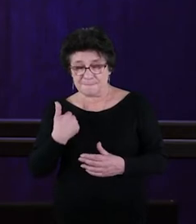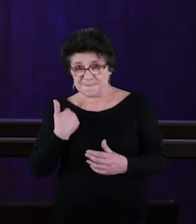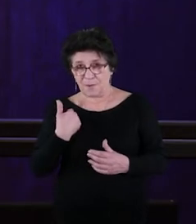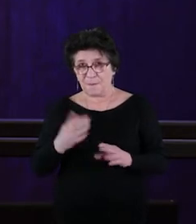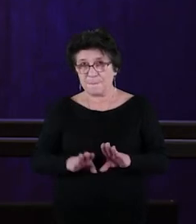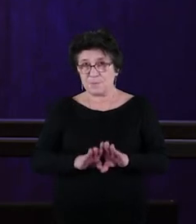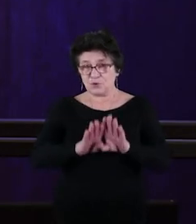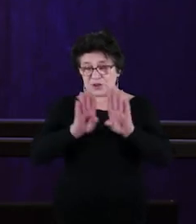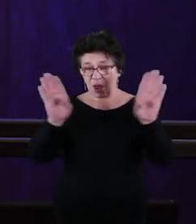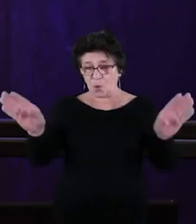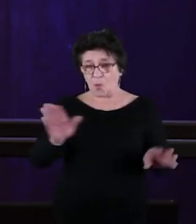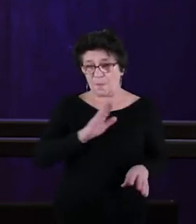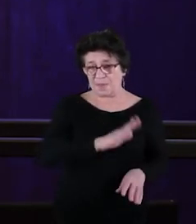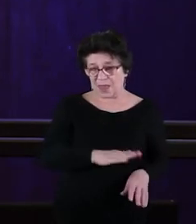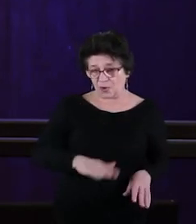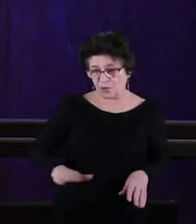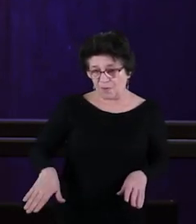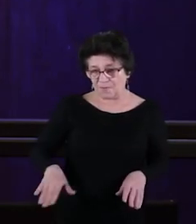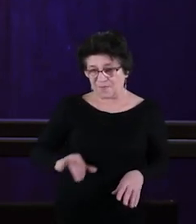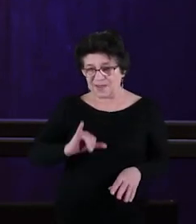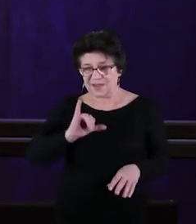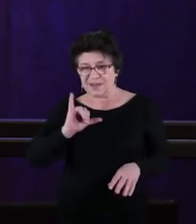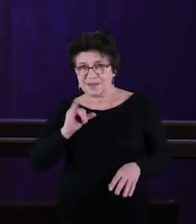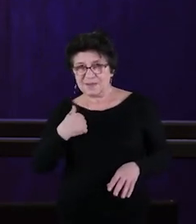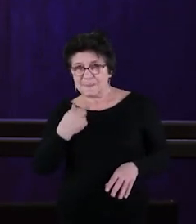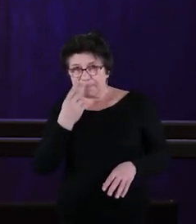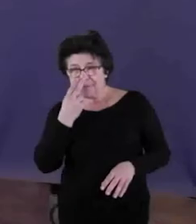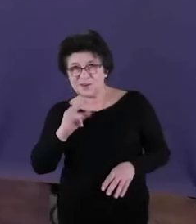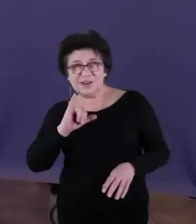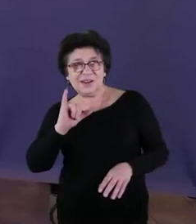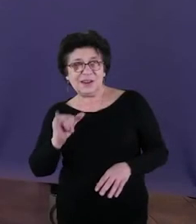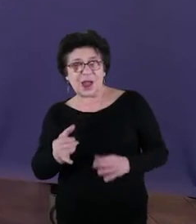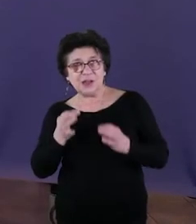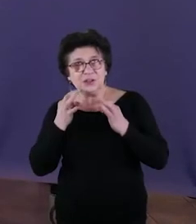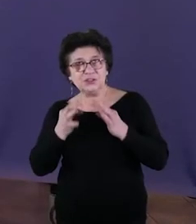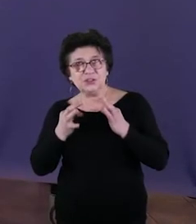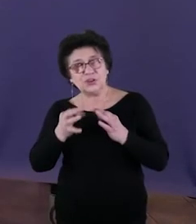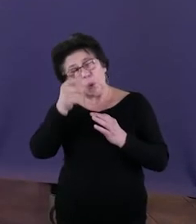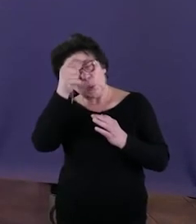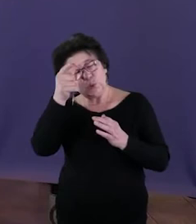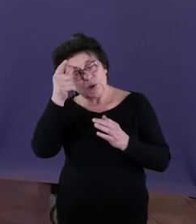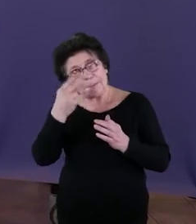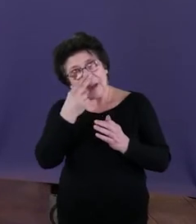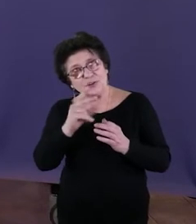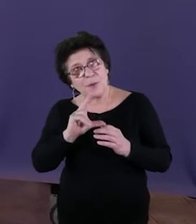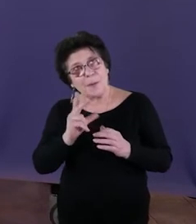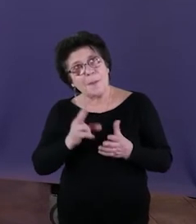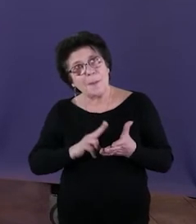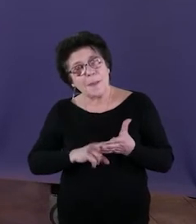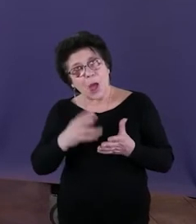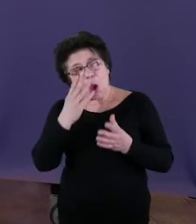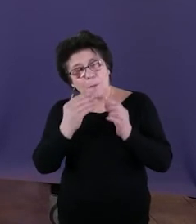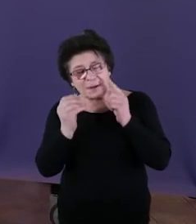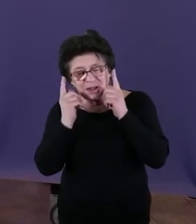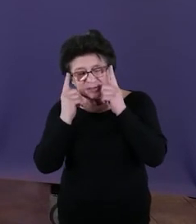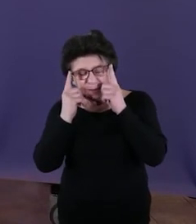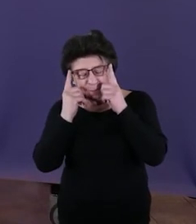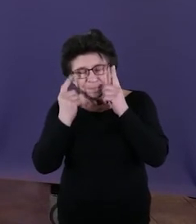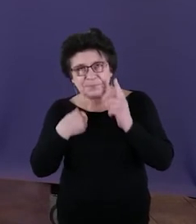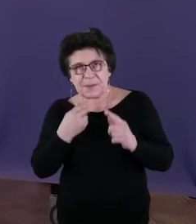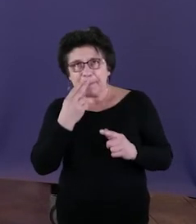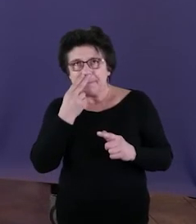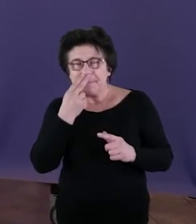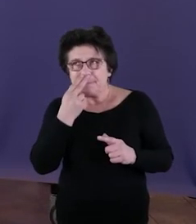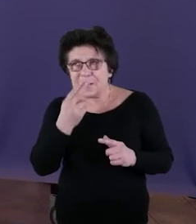patrząc jak ten jak dzisiaj jest to oglądane ale również udałam się do pracowni konserwacji